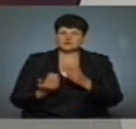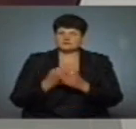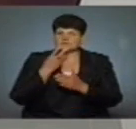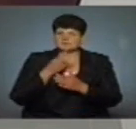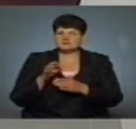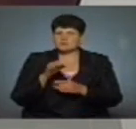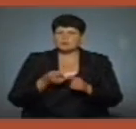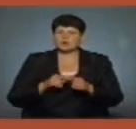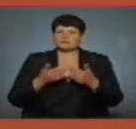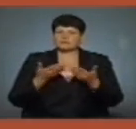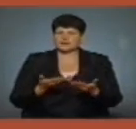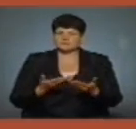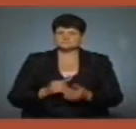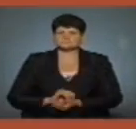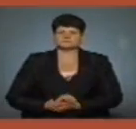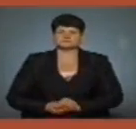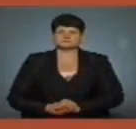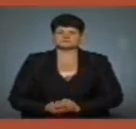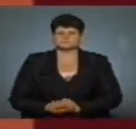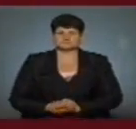про таке.